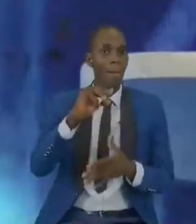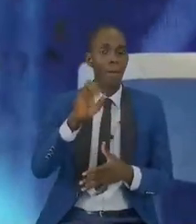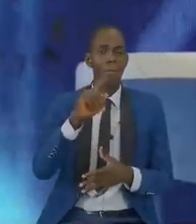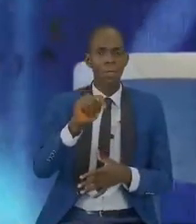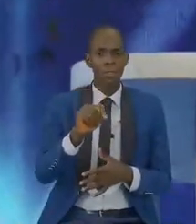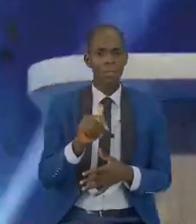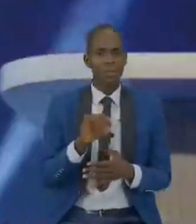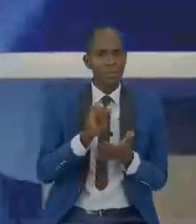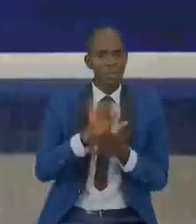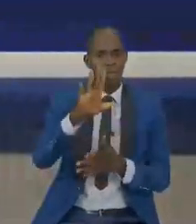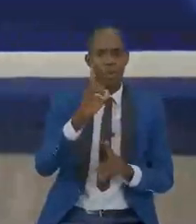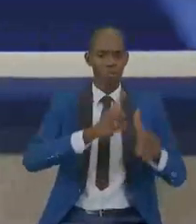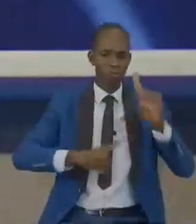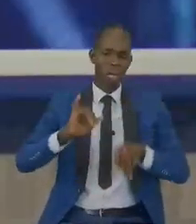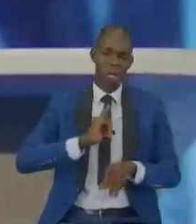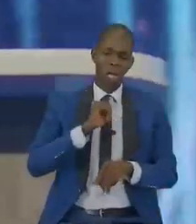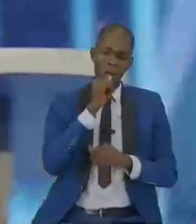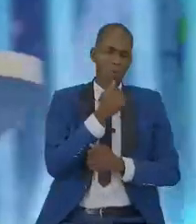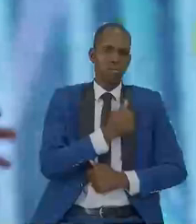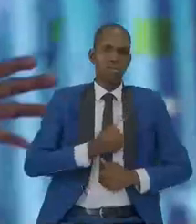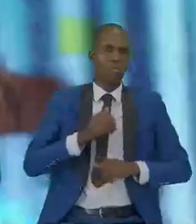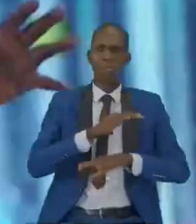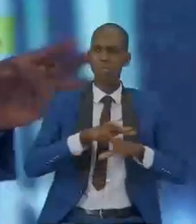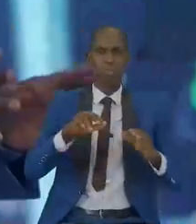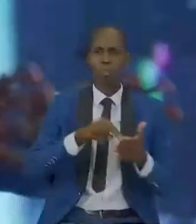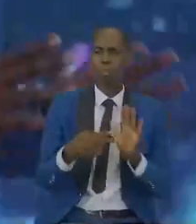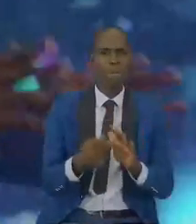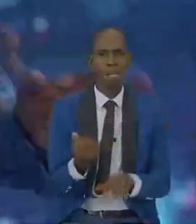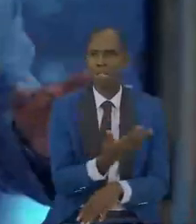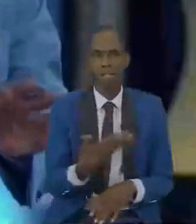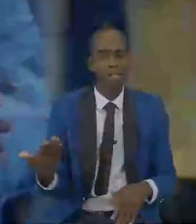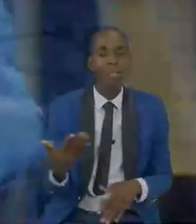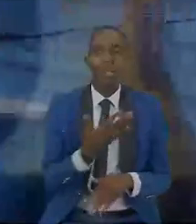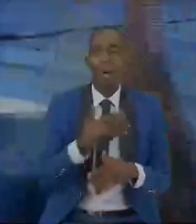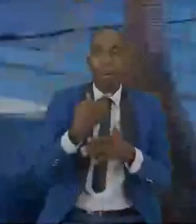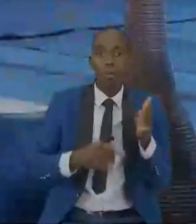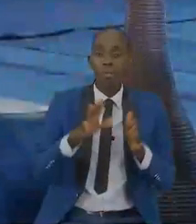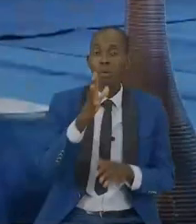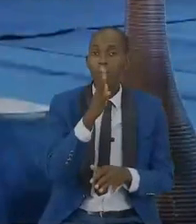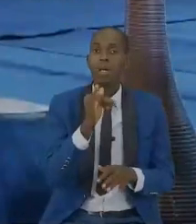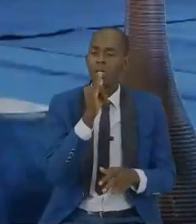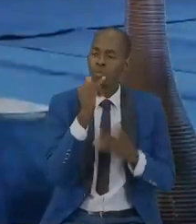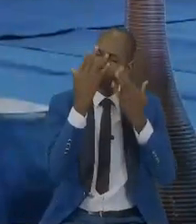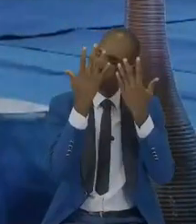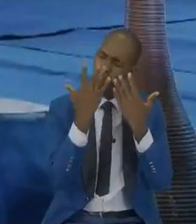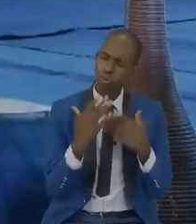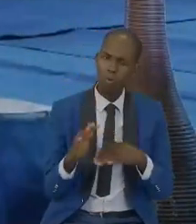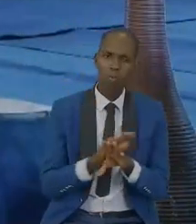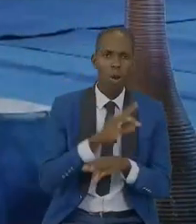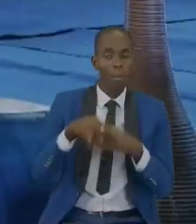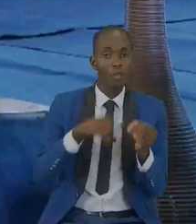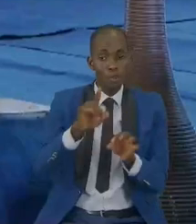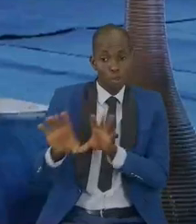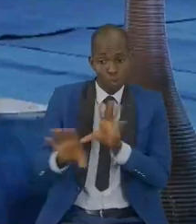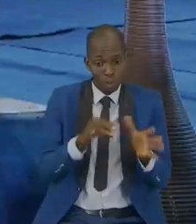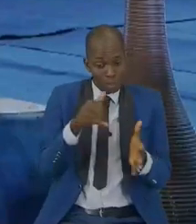que je suis désolé, excuse-moi, cela n'a pas de valeur. Ce que ta maman voudrait